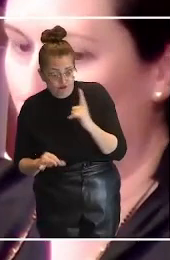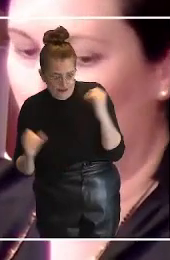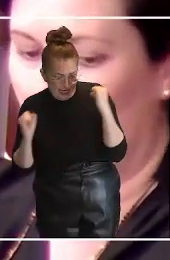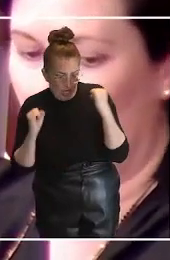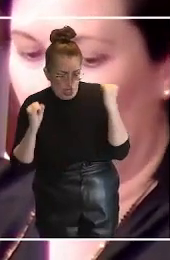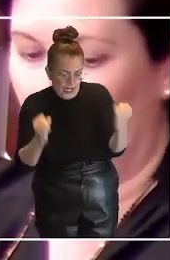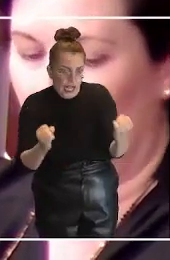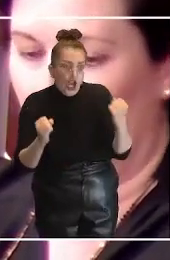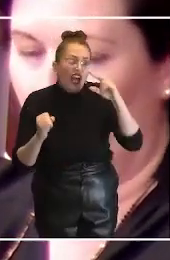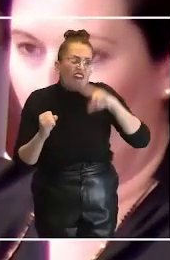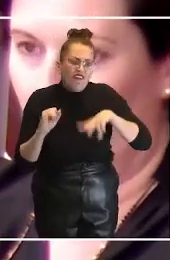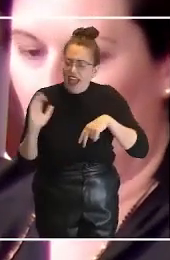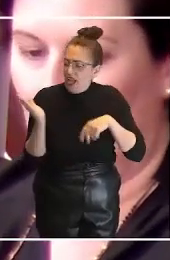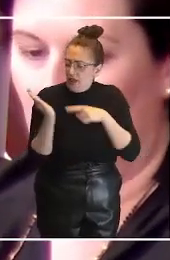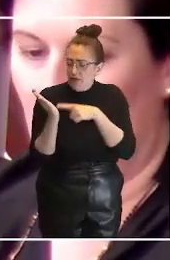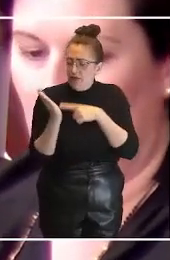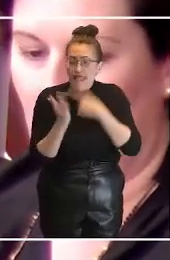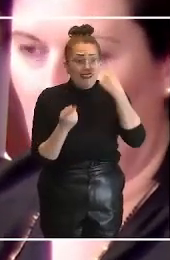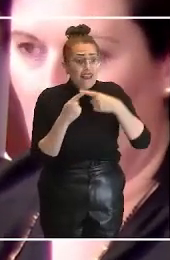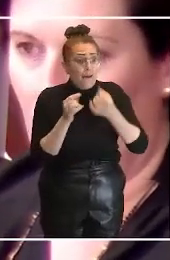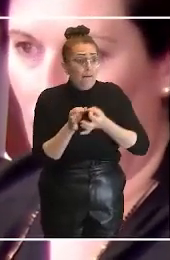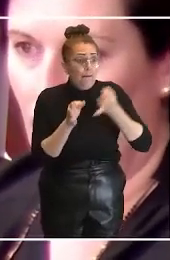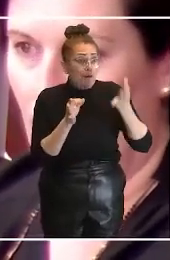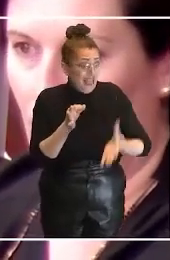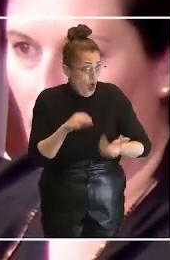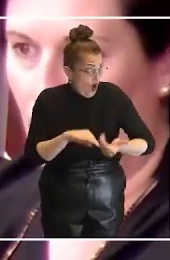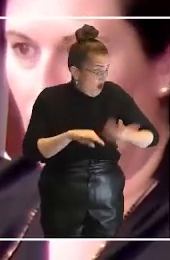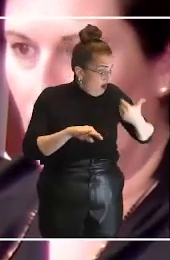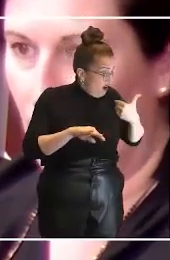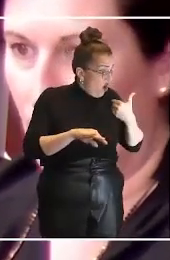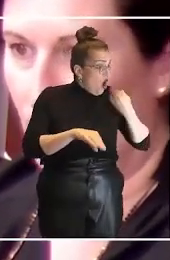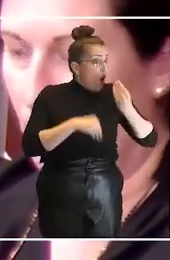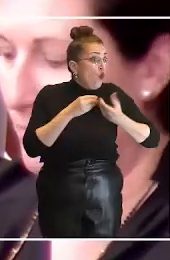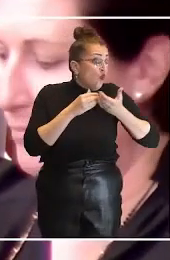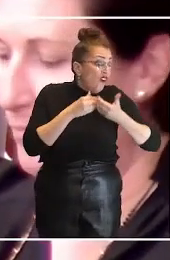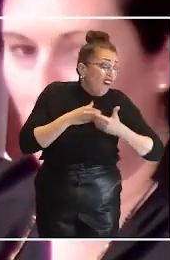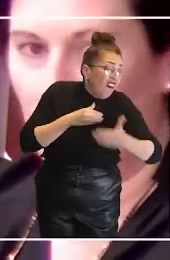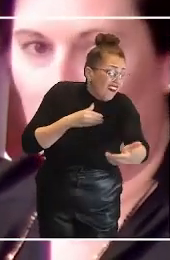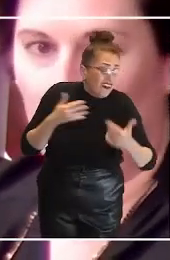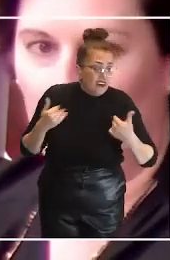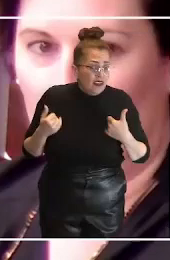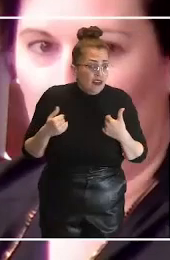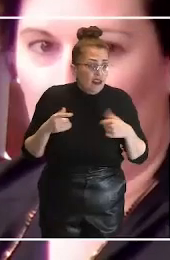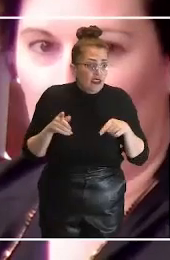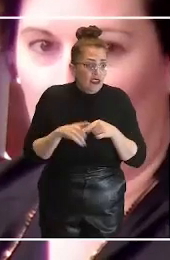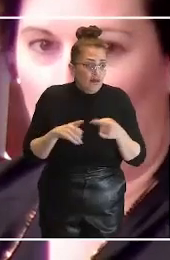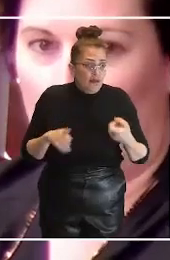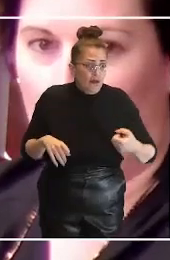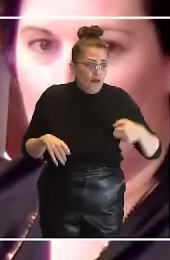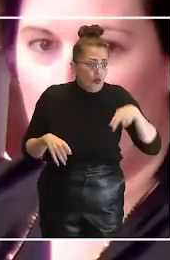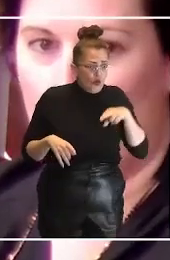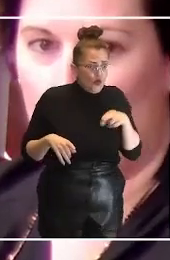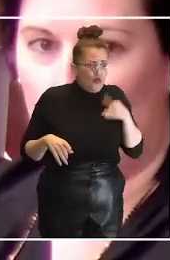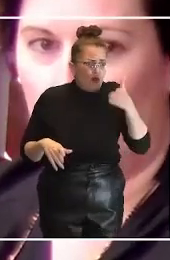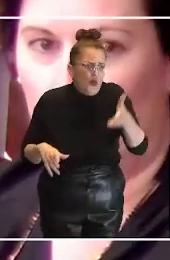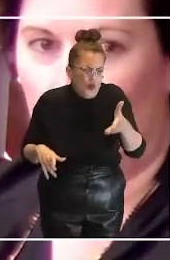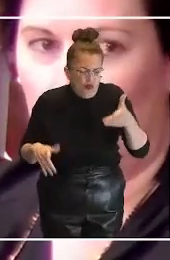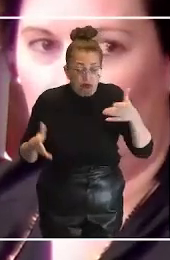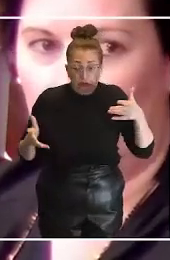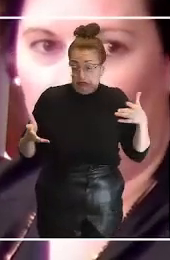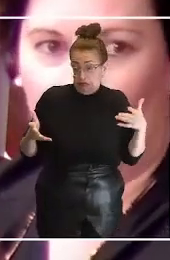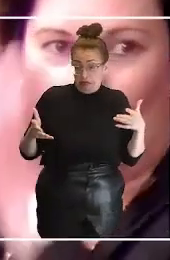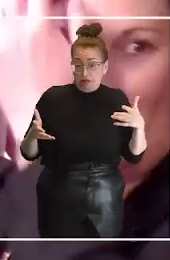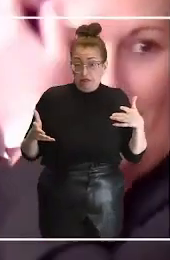de mi-mandat non existant, ou peut-on parler peut-être de retour vers le futur ou d'avenir qui sera un long passé? Certains reconnaîtront